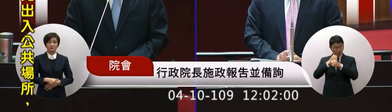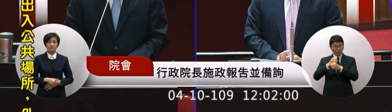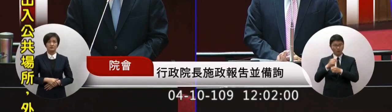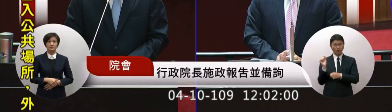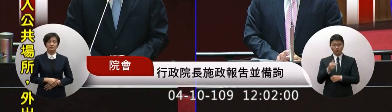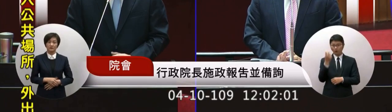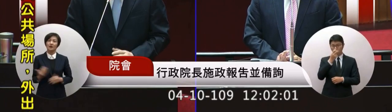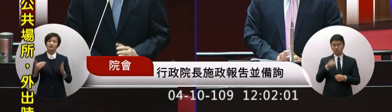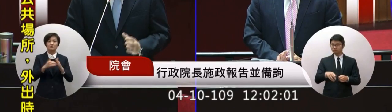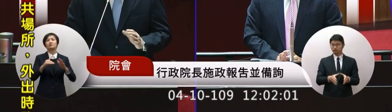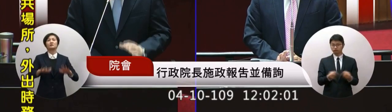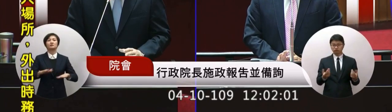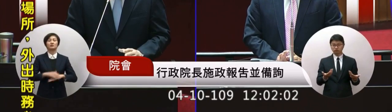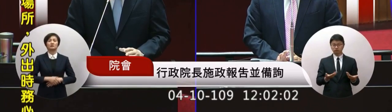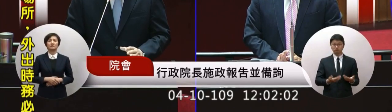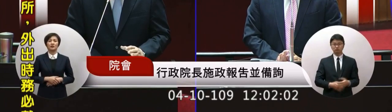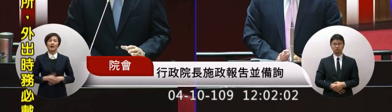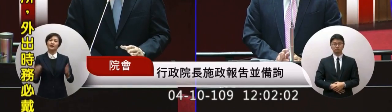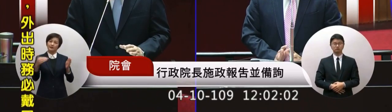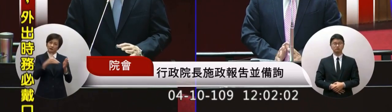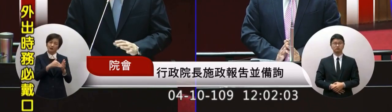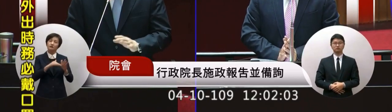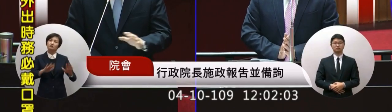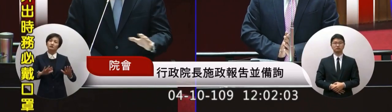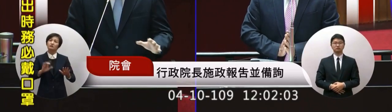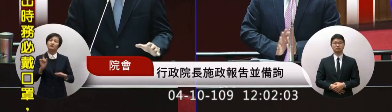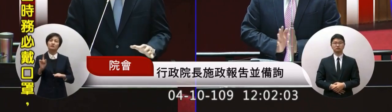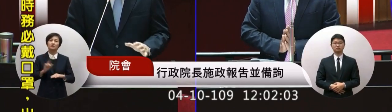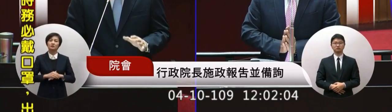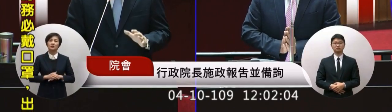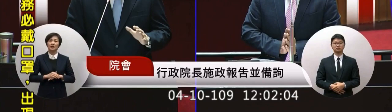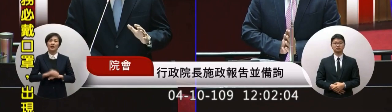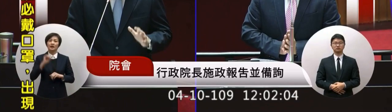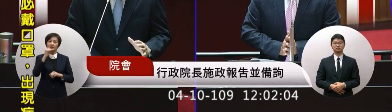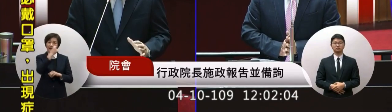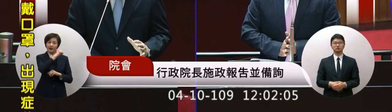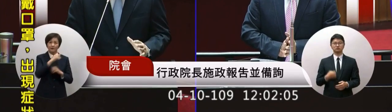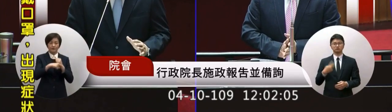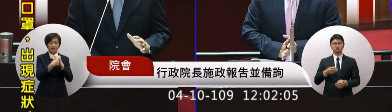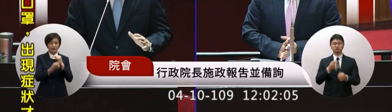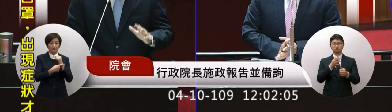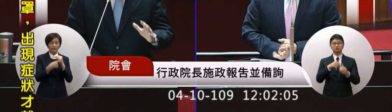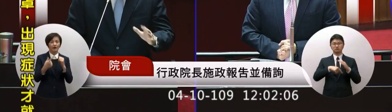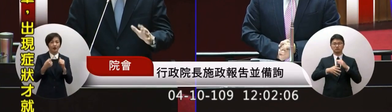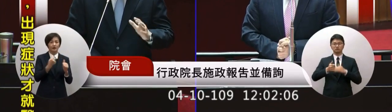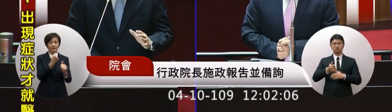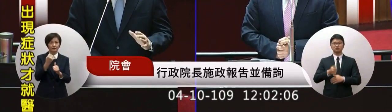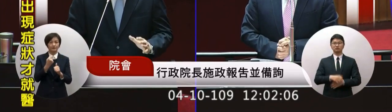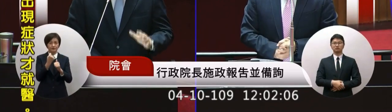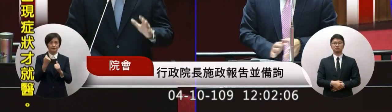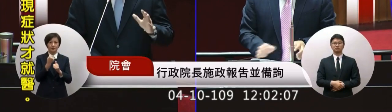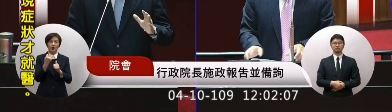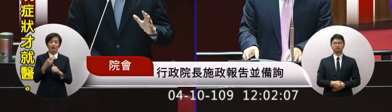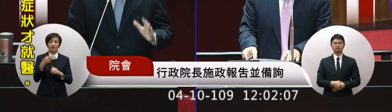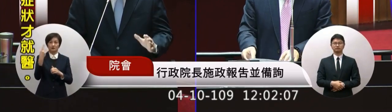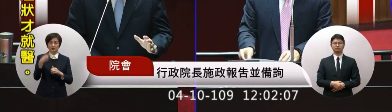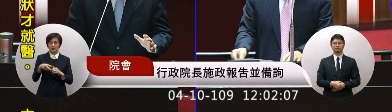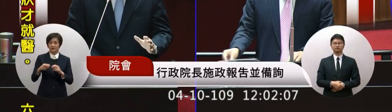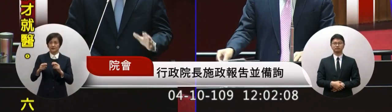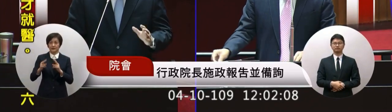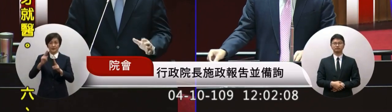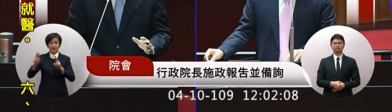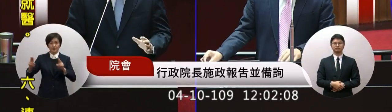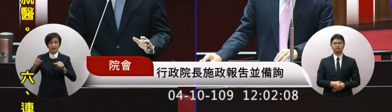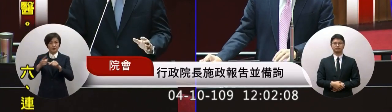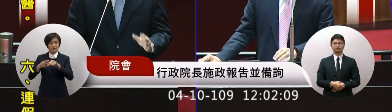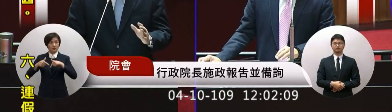要。 目前我们就结果论， 我 我们 想 台 请 湾的 教一 防 下 疫 院 能 长 够控制，跟现在指挥中心的规范